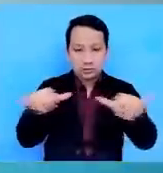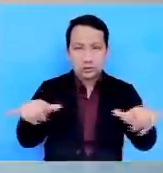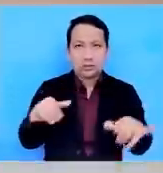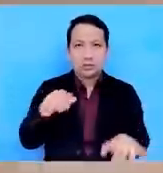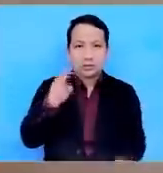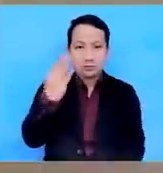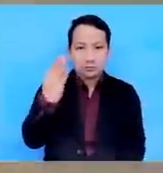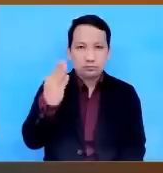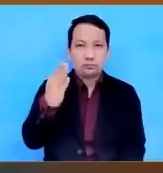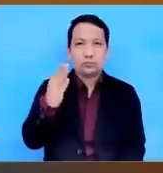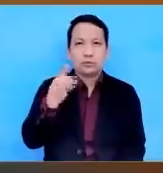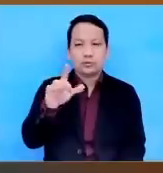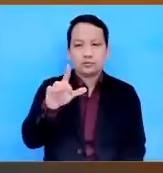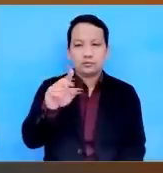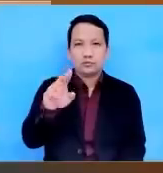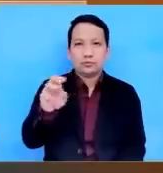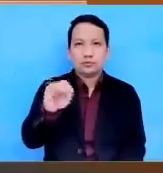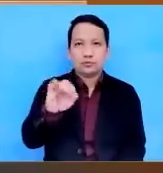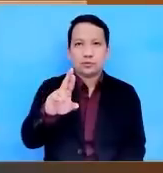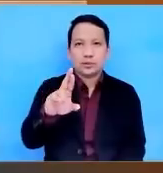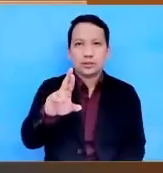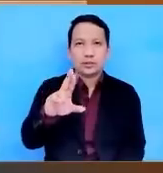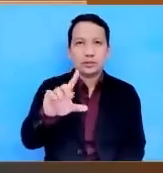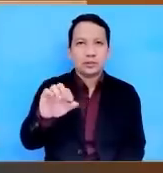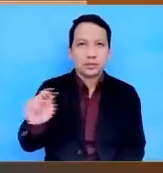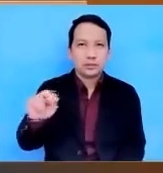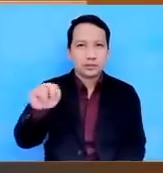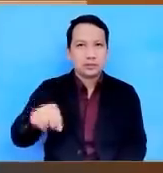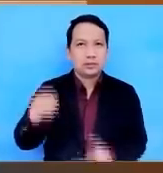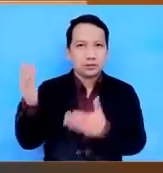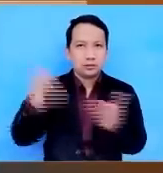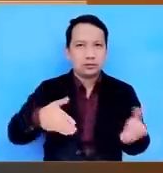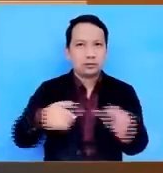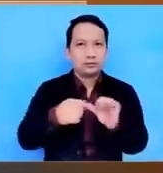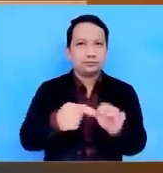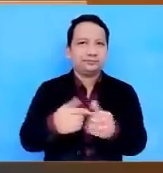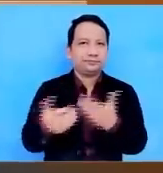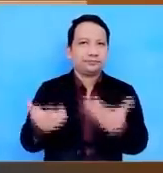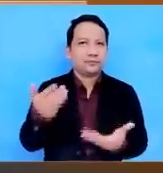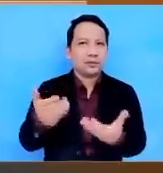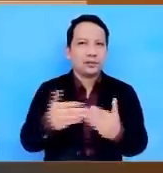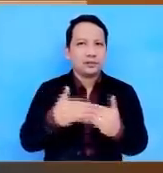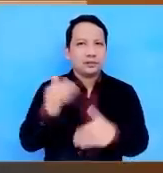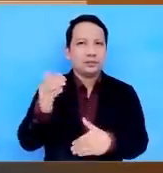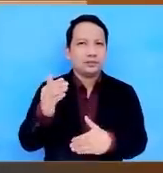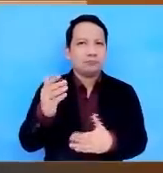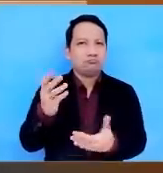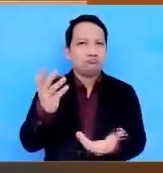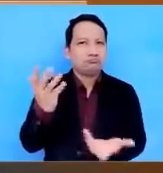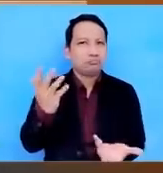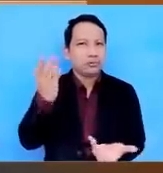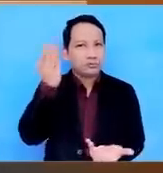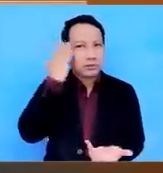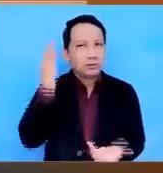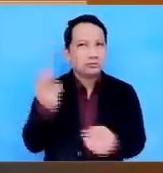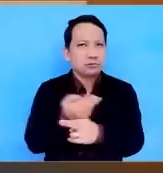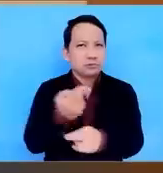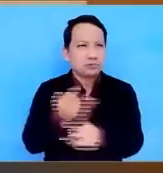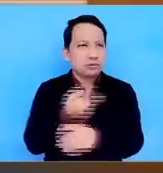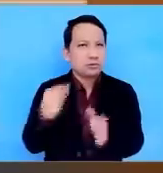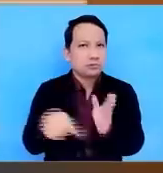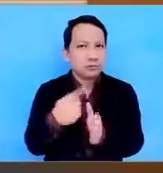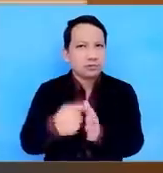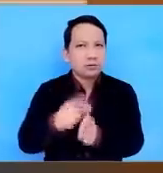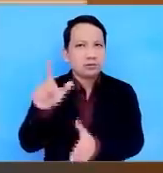Marlin. Kadalasan shipment na ngayon dito sa Puerto. Kaya yung presyo niya, sir, hindi po regular. Minsan bumababa pa